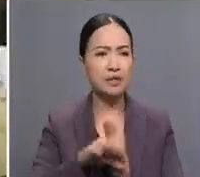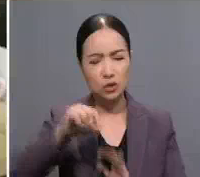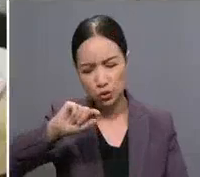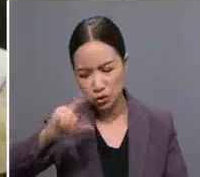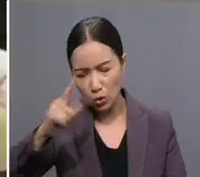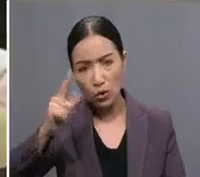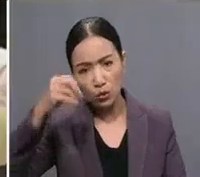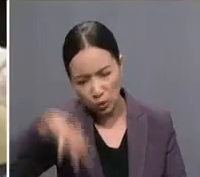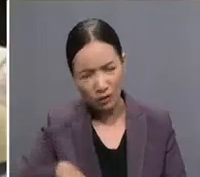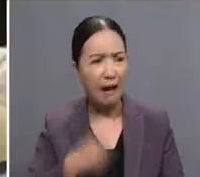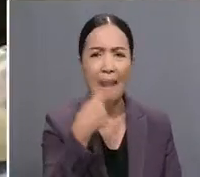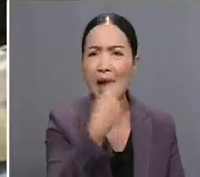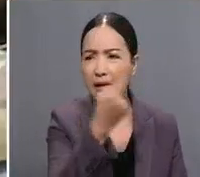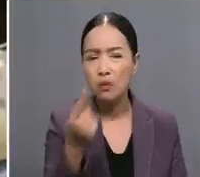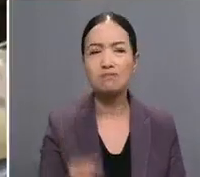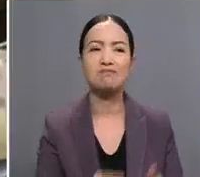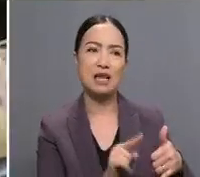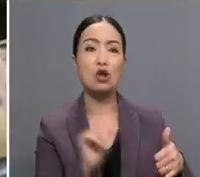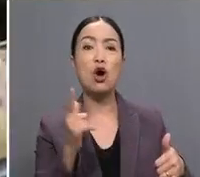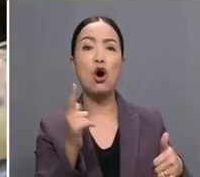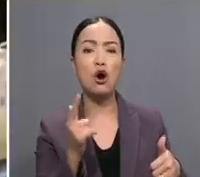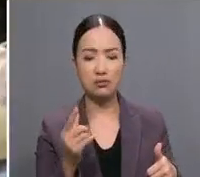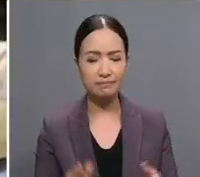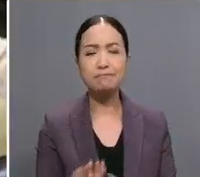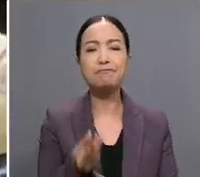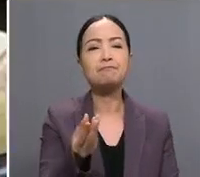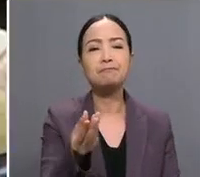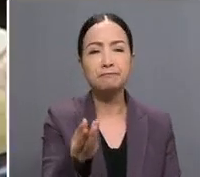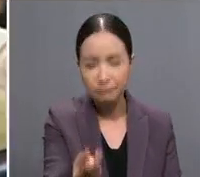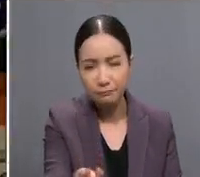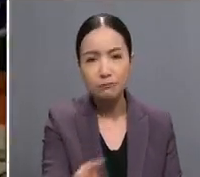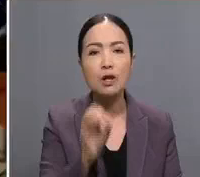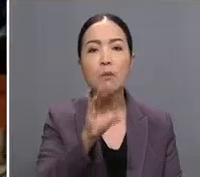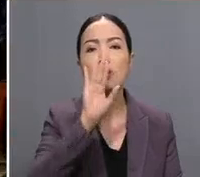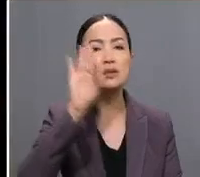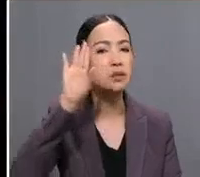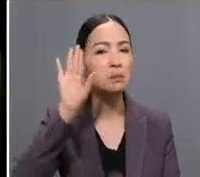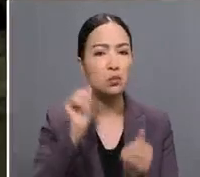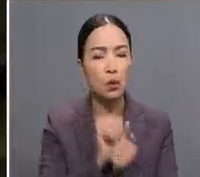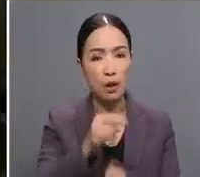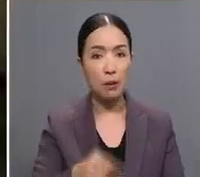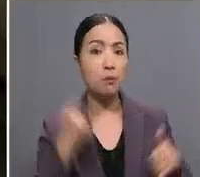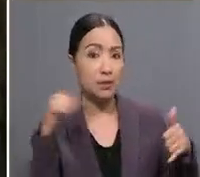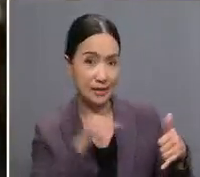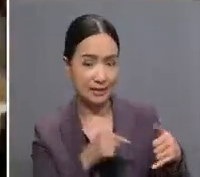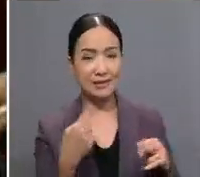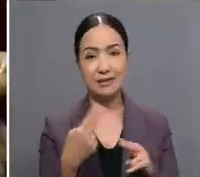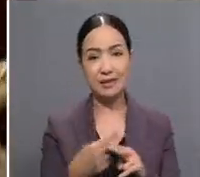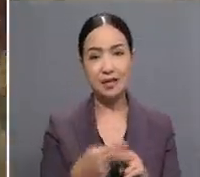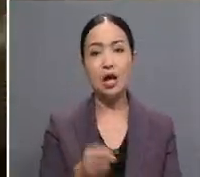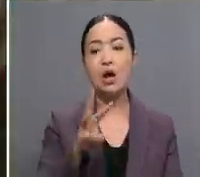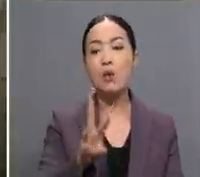นี่ครับต้องเอาทองคำเนี่ยขึ้นไปโรงพักนะฮะไปแจ้งตำรวจเธอชื่อว่าคุณ